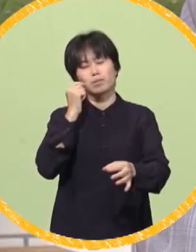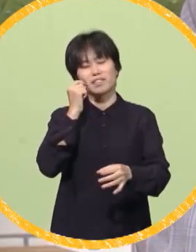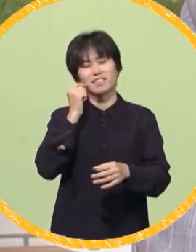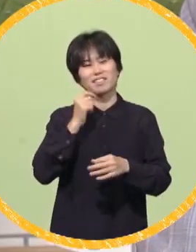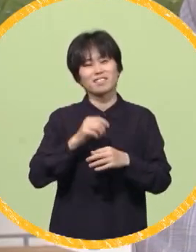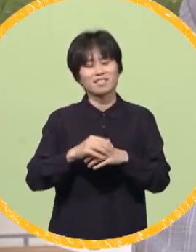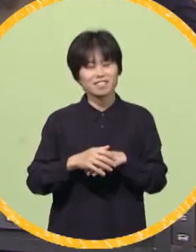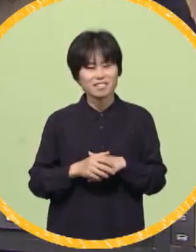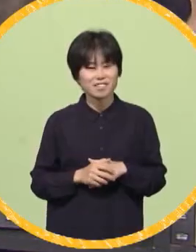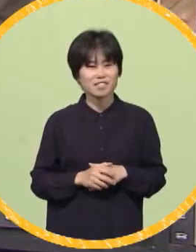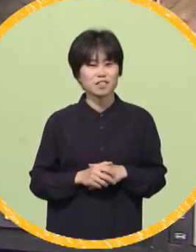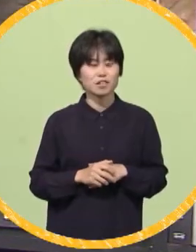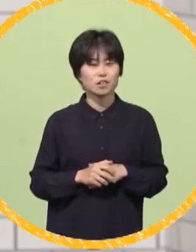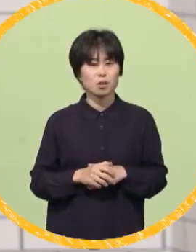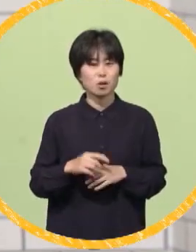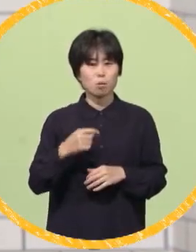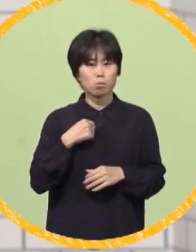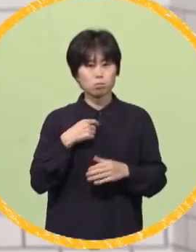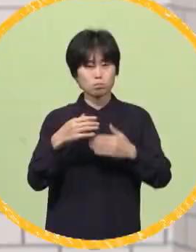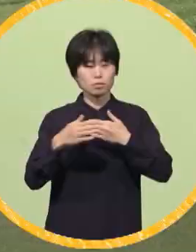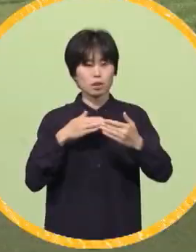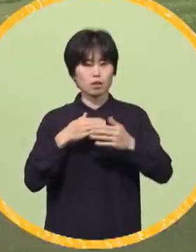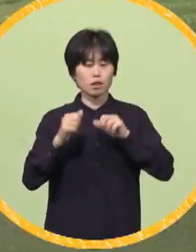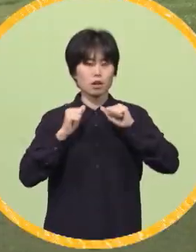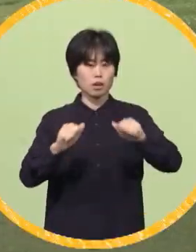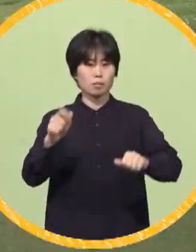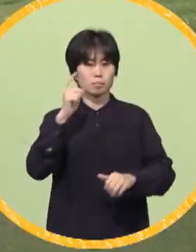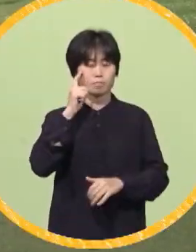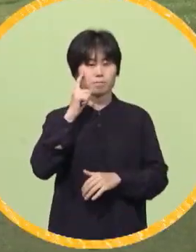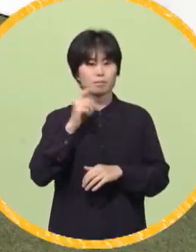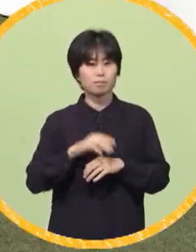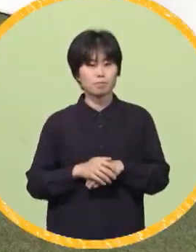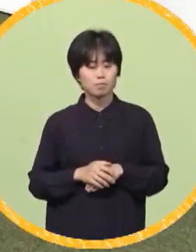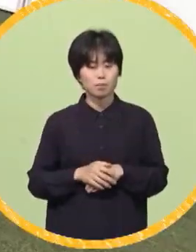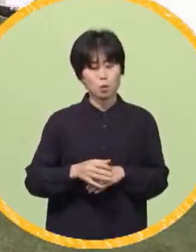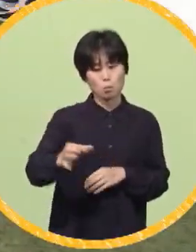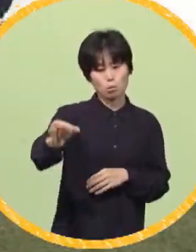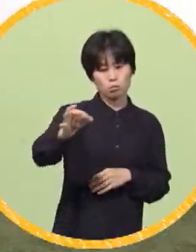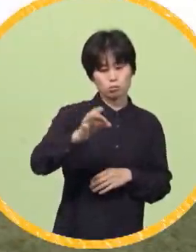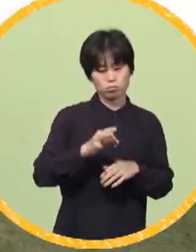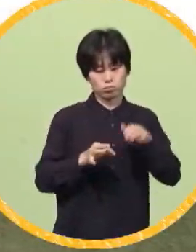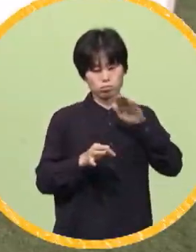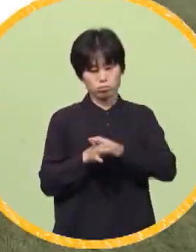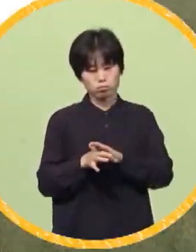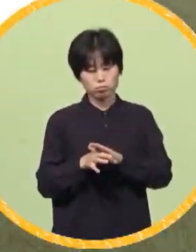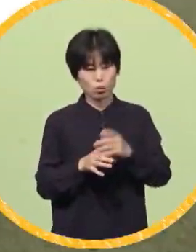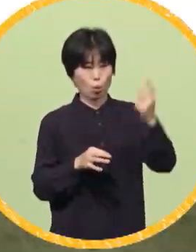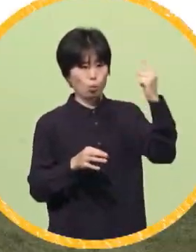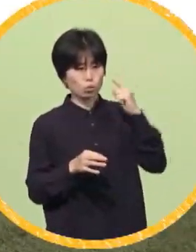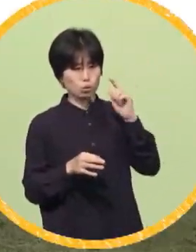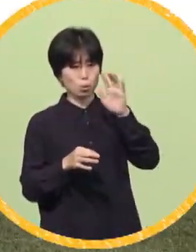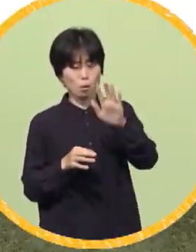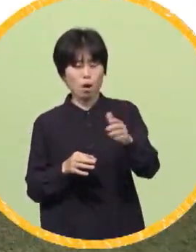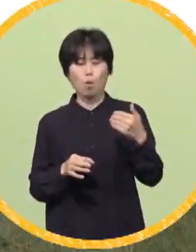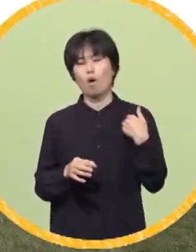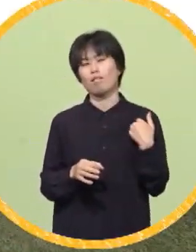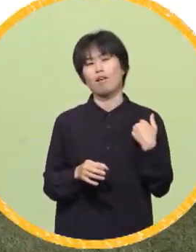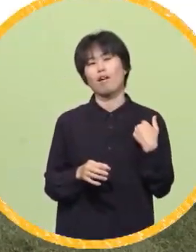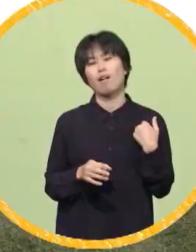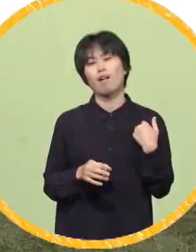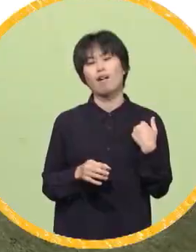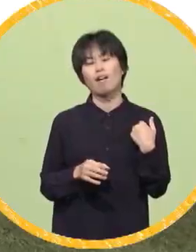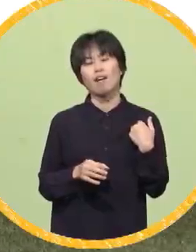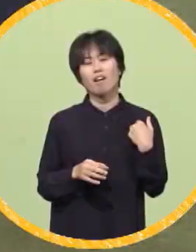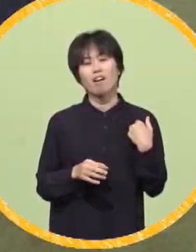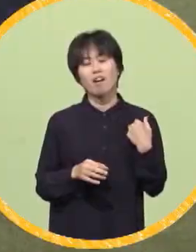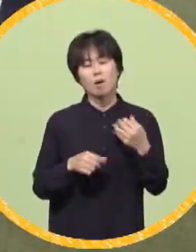せないと思う、 で僕もちょっと体験させてもらったんですけど、ね、ボールが来ても足で止めてるのが後ろなのか前なのかもわからない、ね、本当